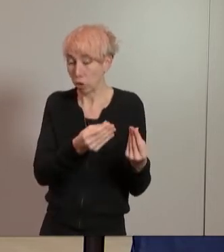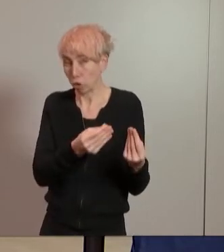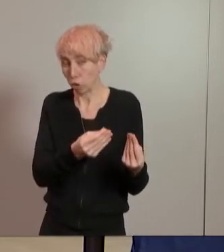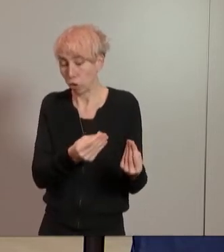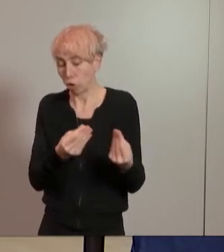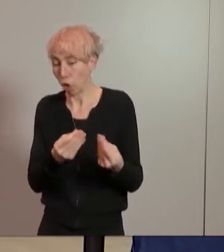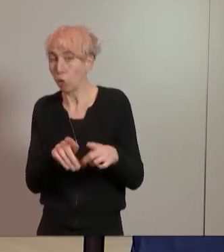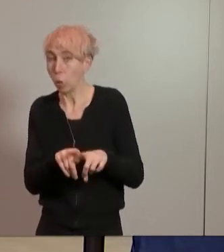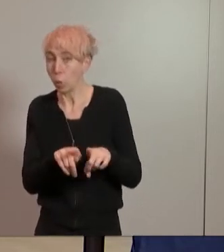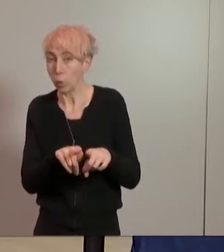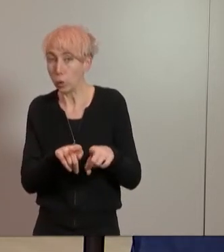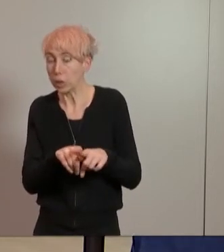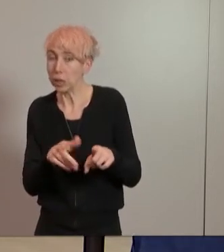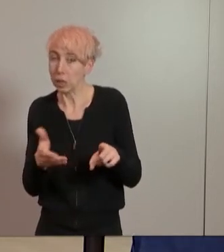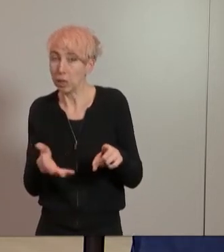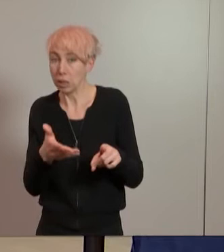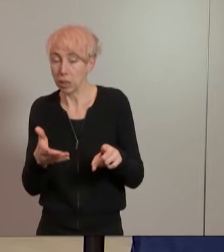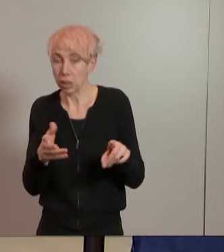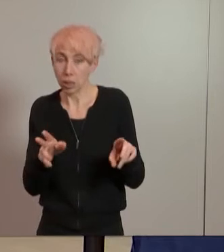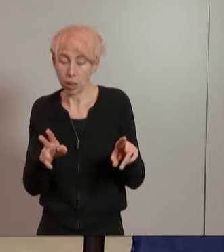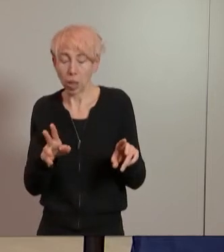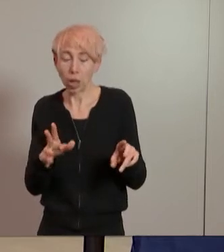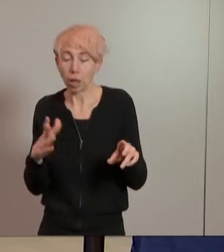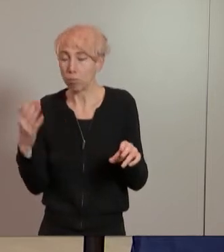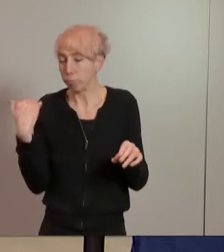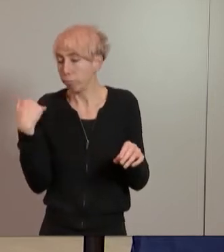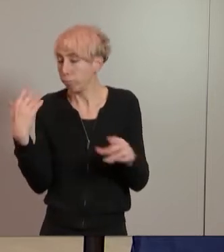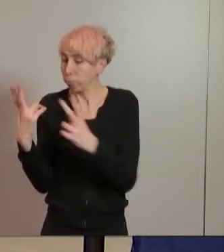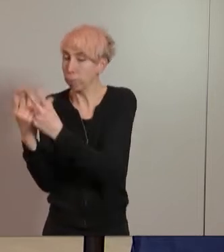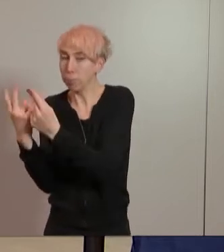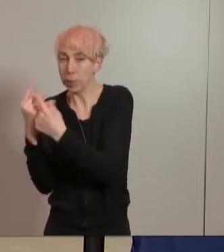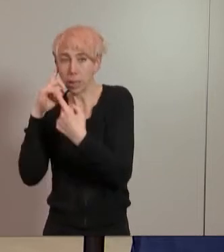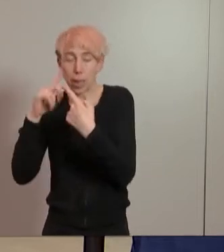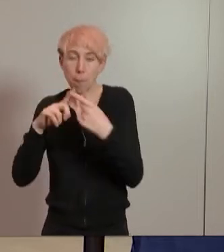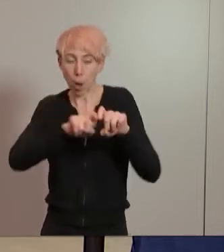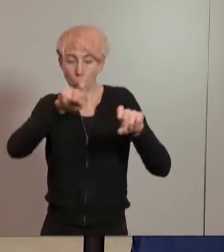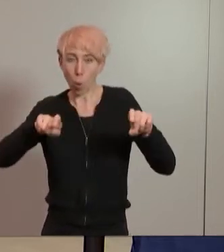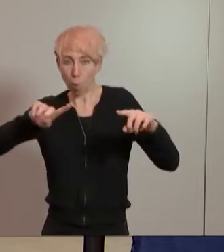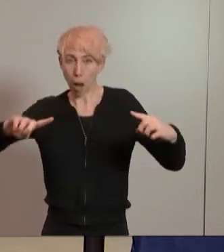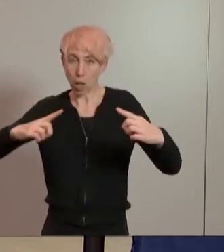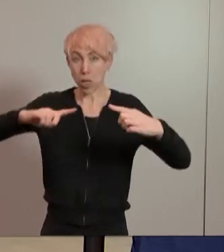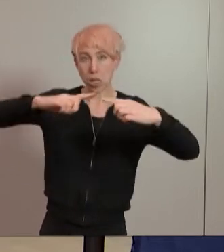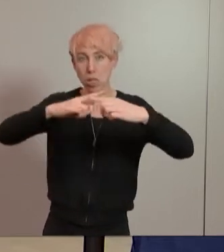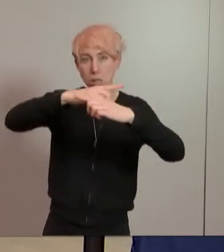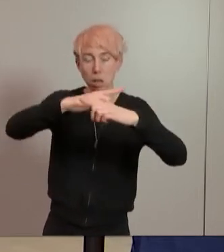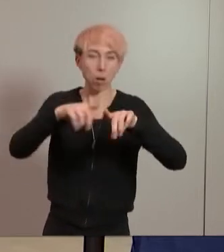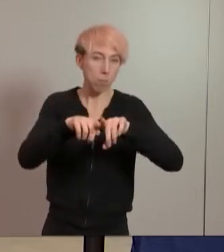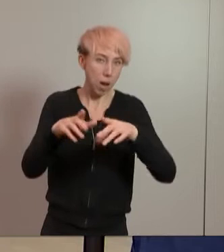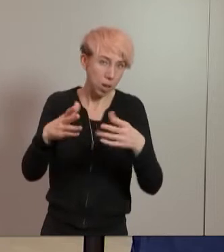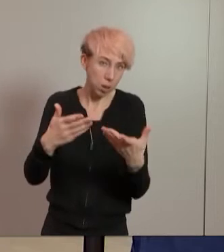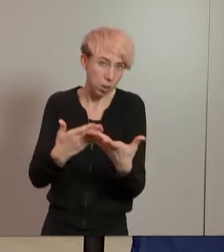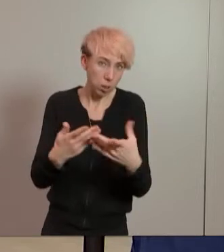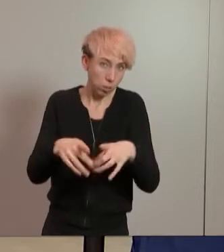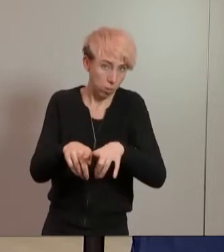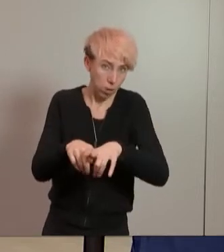repousser le fait d'un effet ciseau potentiel qui a été évoqué ce soir et dont l'augmentation de la fiscalité permet